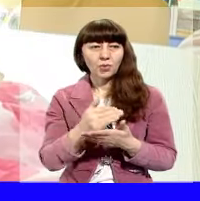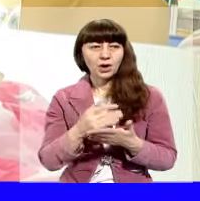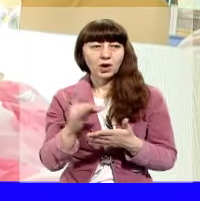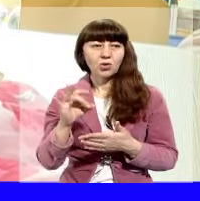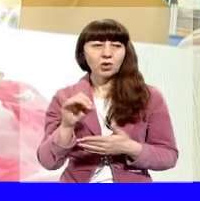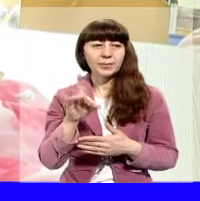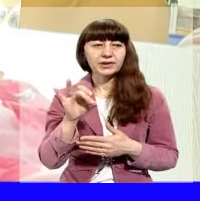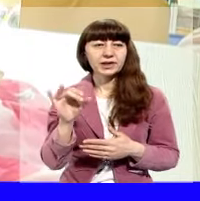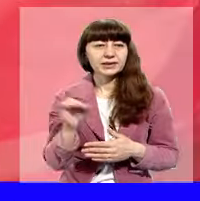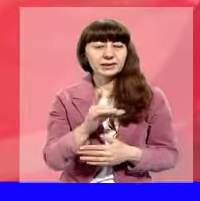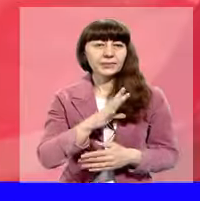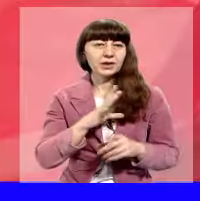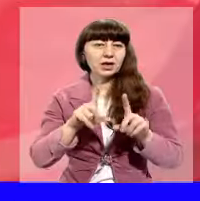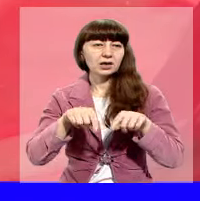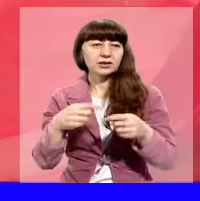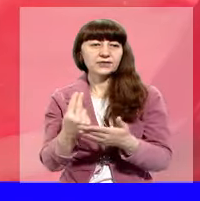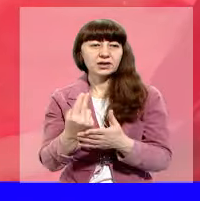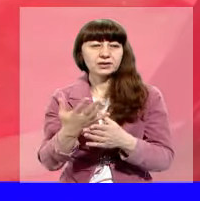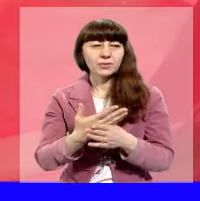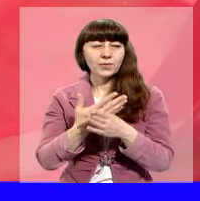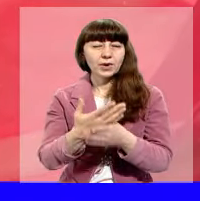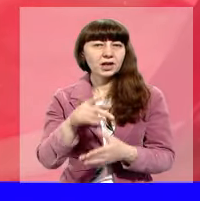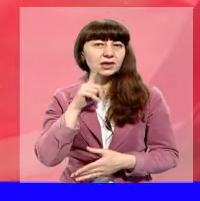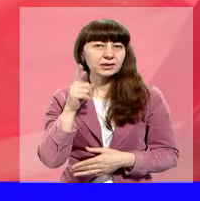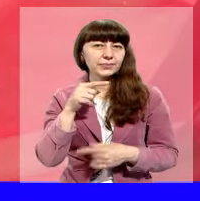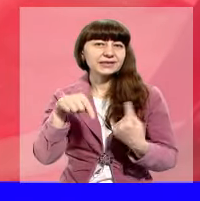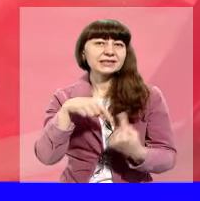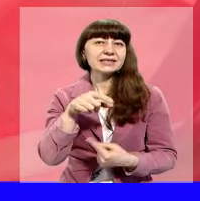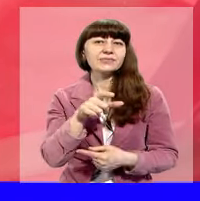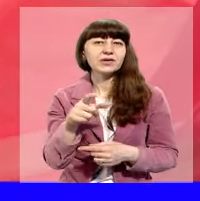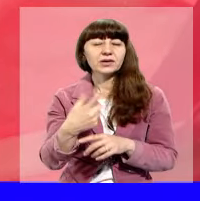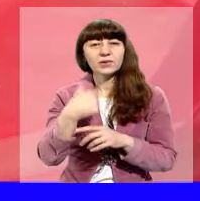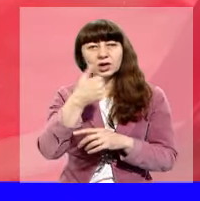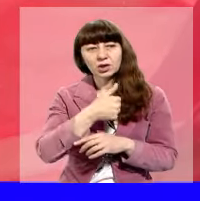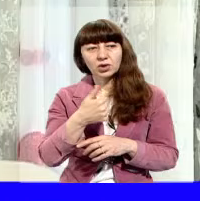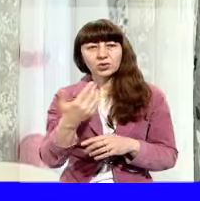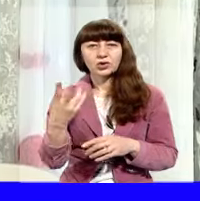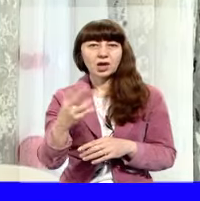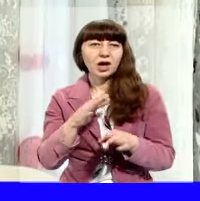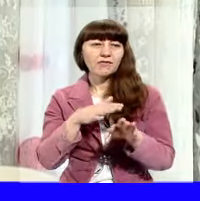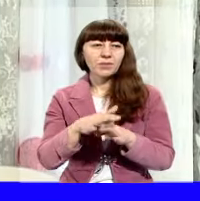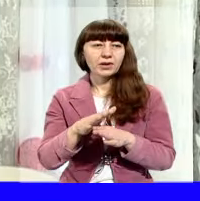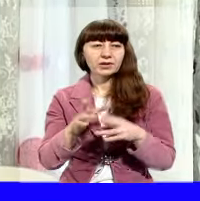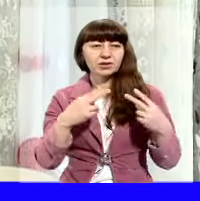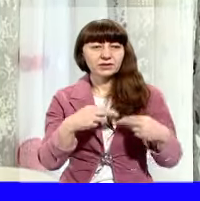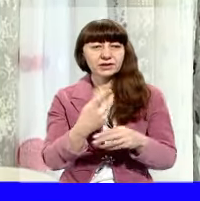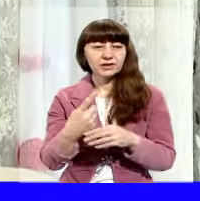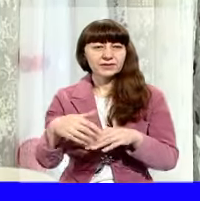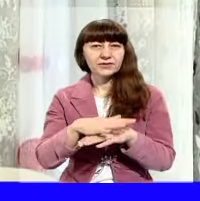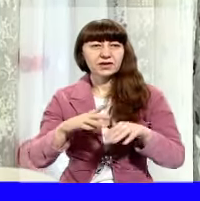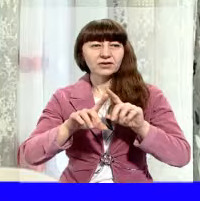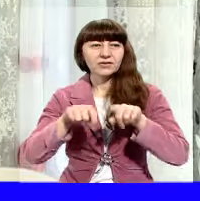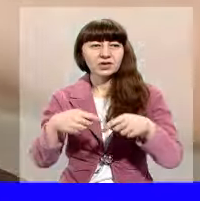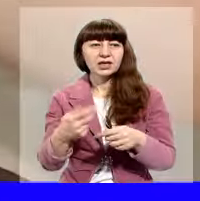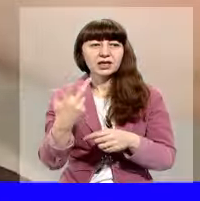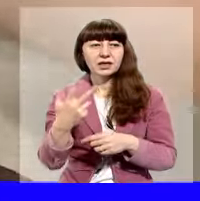қаржылай жәрдем жасалған болатын. Биылда бұл саладағы жұмыстарды атқаруға 3 миллиард 800 миллион теңге арзан несие бөлініп отыр.